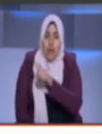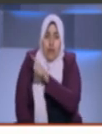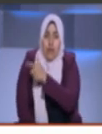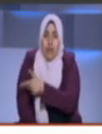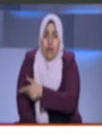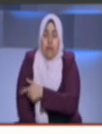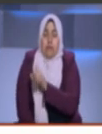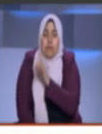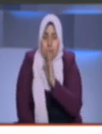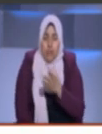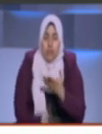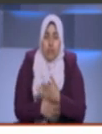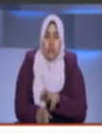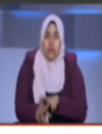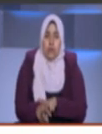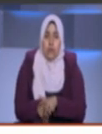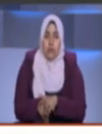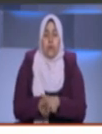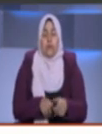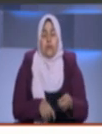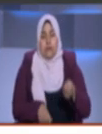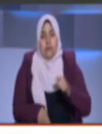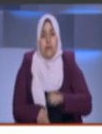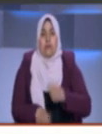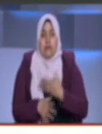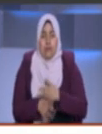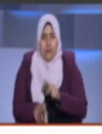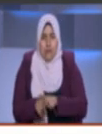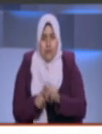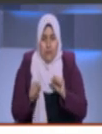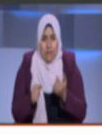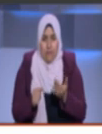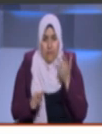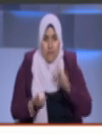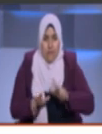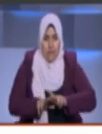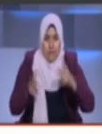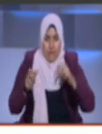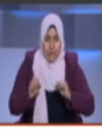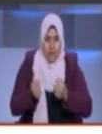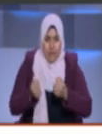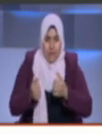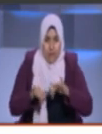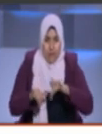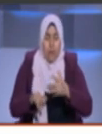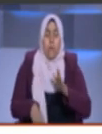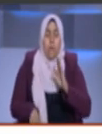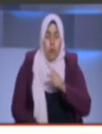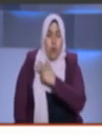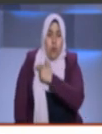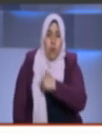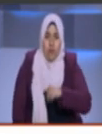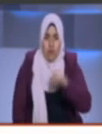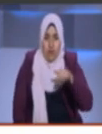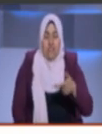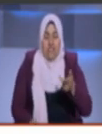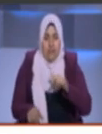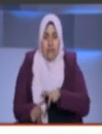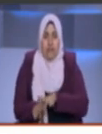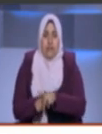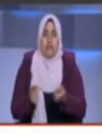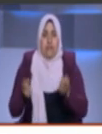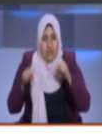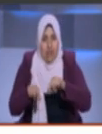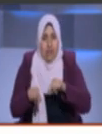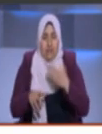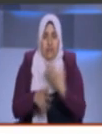قد يتم تجديدها مره ثانيه. التخفيف اللي تم من امبارح ده ممكن الحكومه ترجع تشدده مره ثانيه، لان بدا من الملاحظ ان الناس بدات